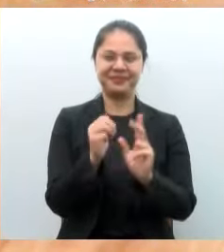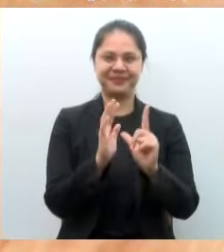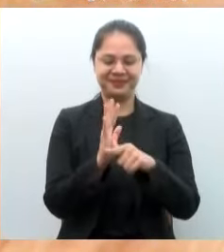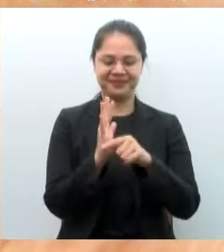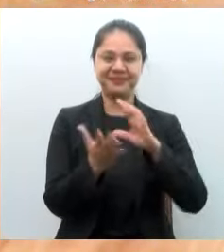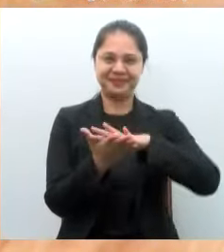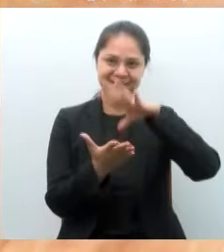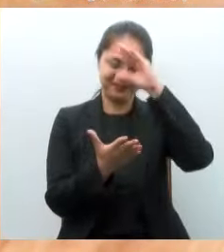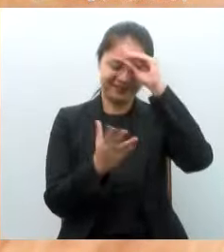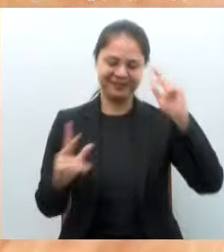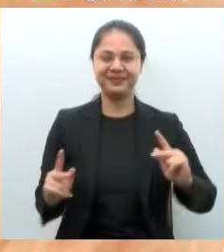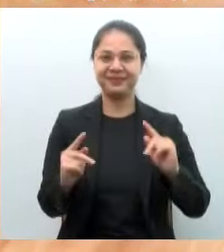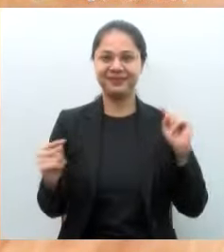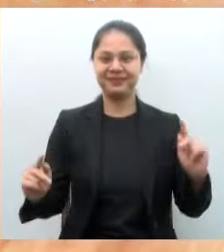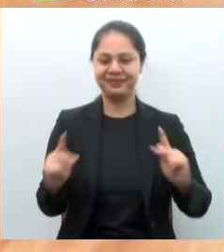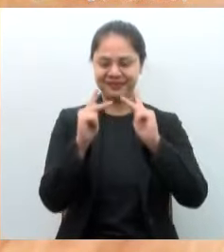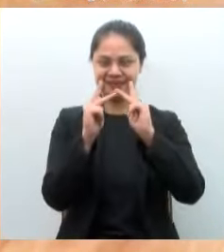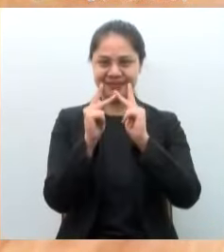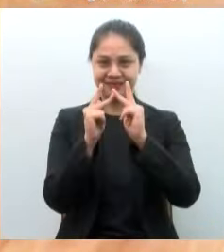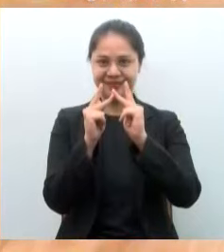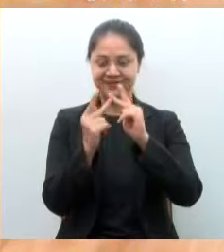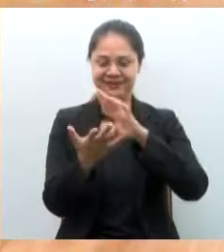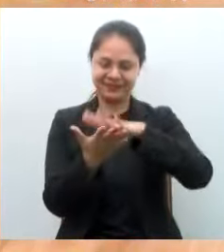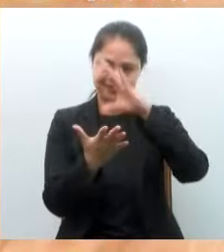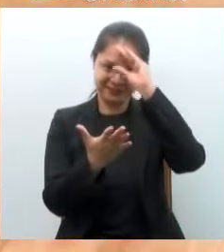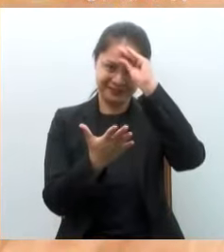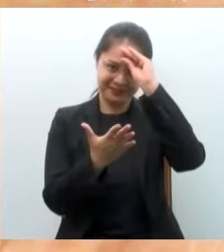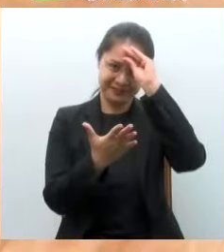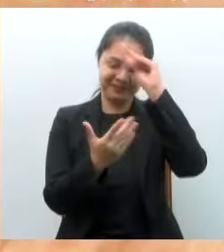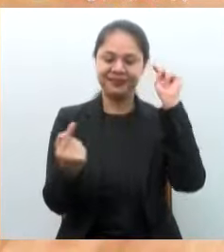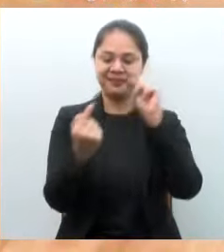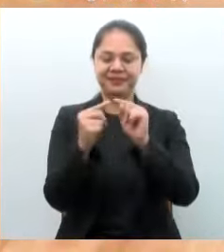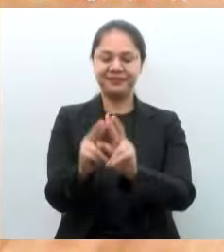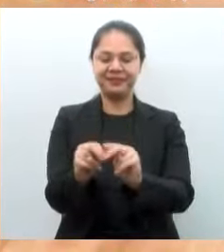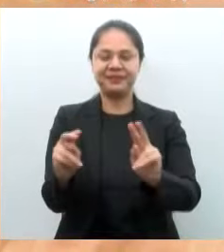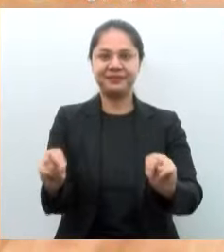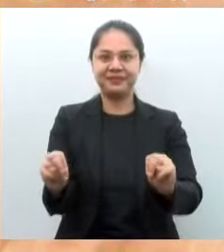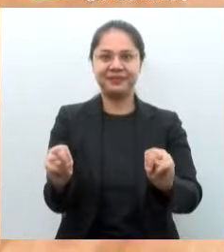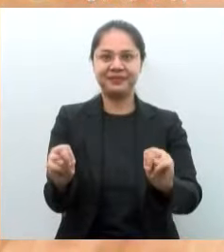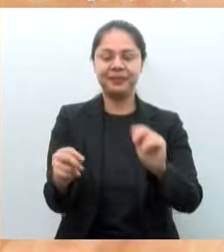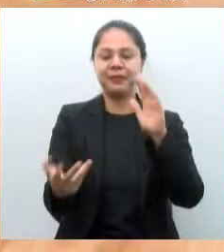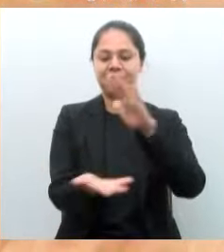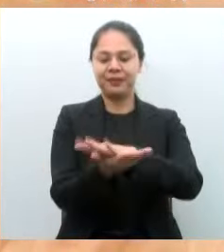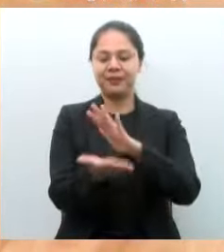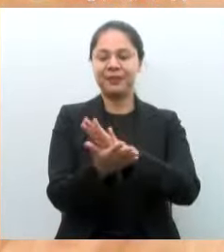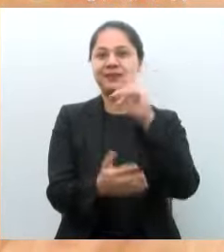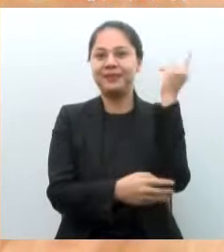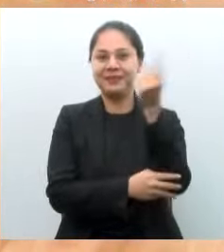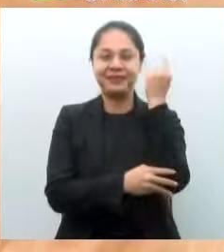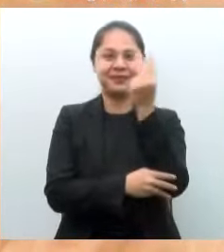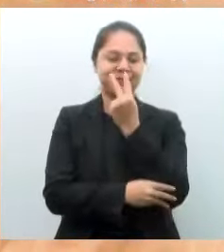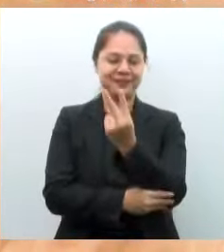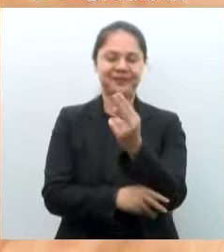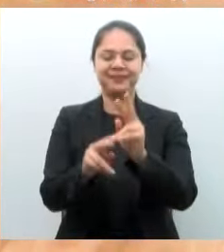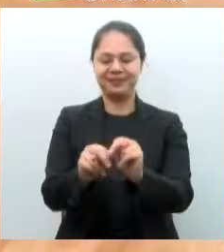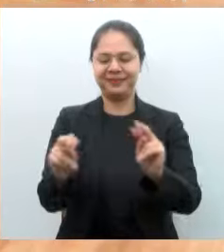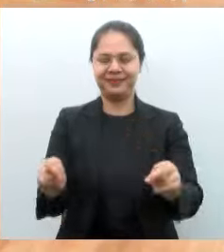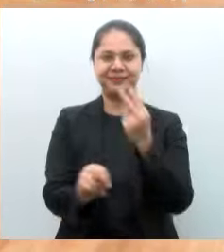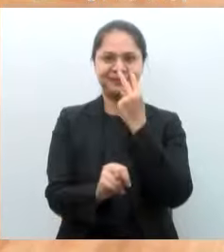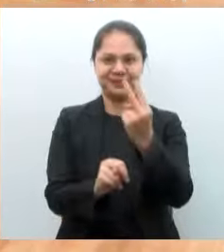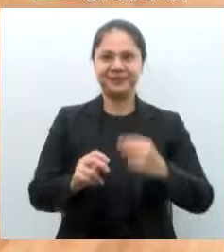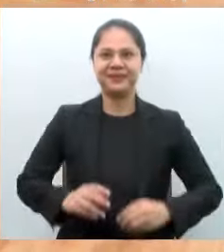การการศึกษาขั้นพื้นฐานจะพาเราไปกันที่นี่ค่ะจังหวัดนนทบุรีกับช่วงทัวร์โรงเรียนกับผอ.เขตจังหวัดนนทบุรีไปติดตามรับ